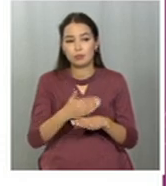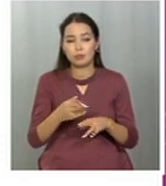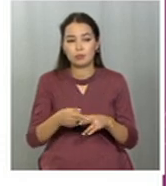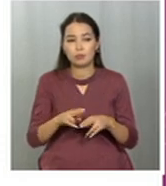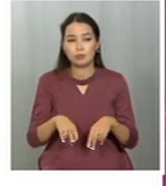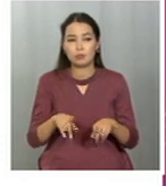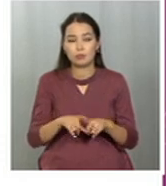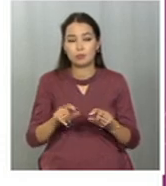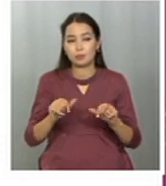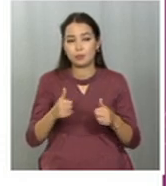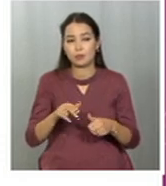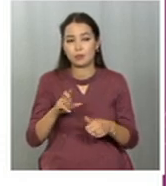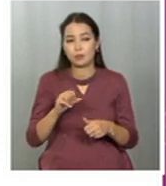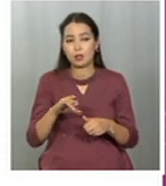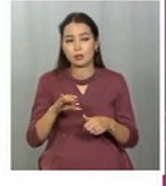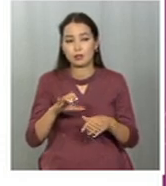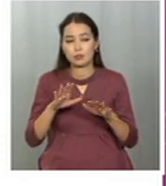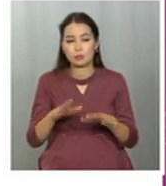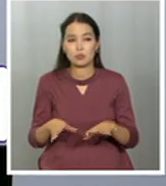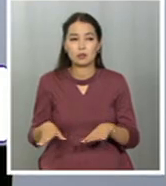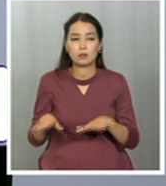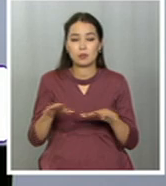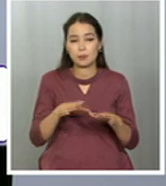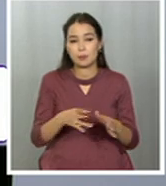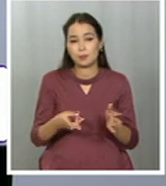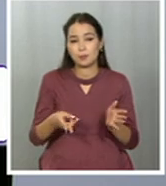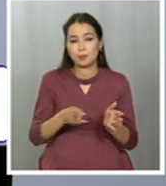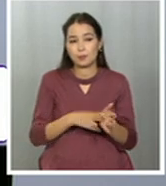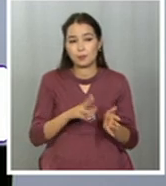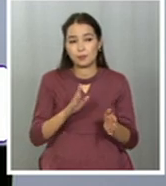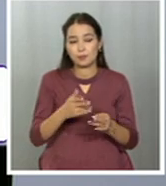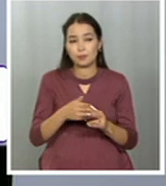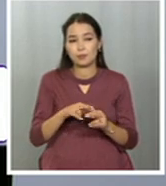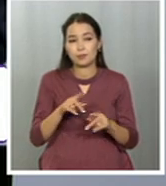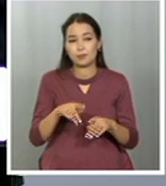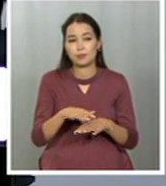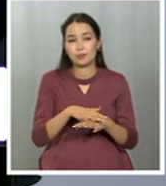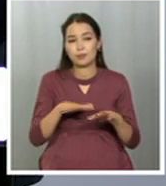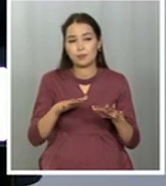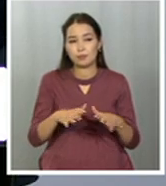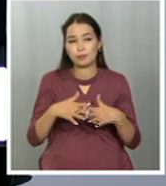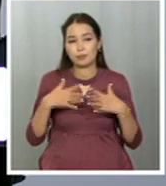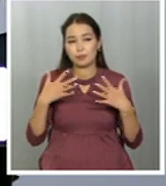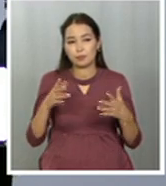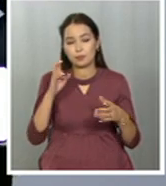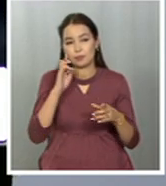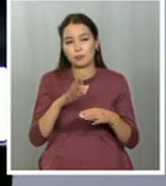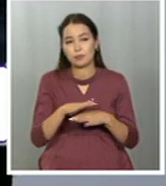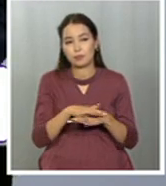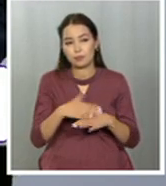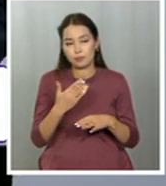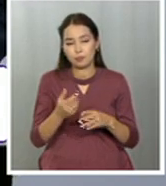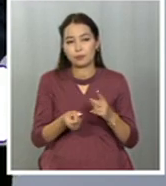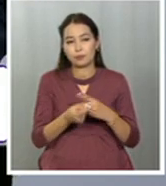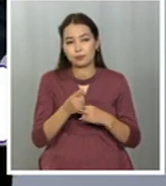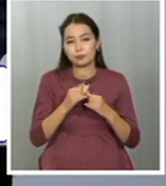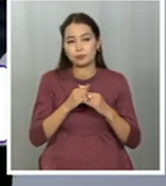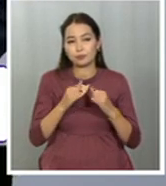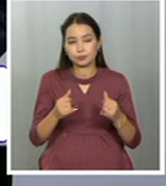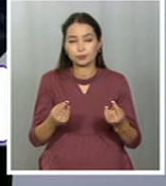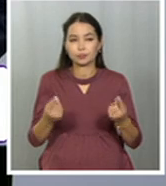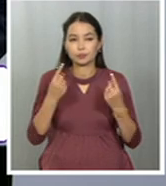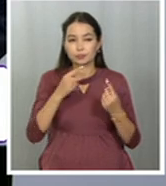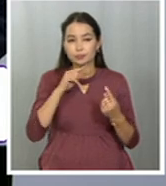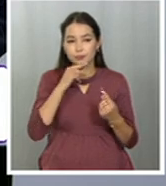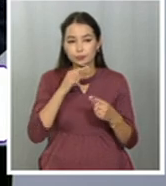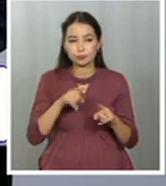батысқа көшетін болса, Такламакан, Гоби шөлдерінің маңайларында үлкен елді мекендер, аудандар қалыптасады және ірі